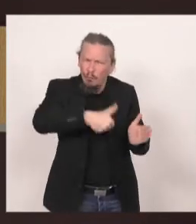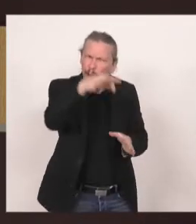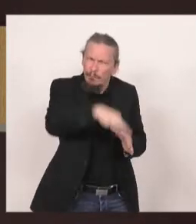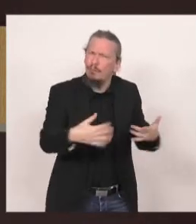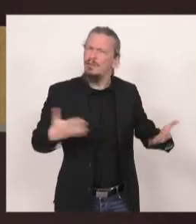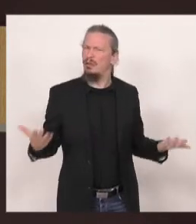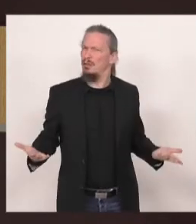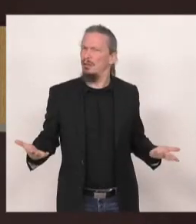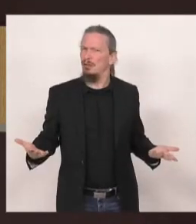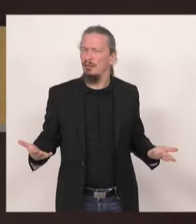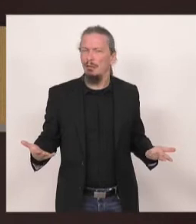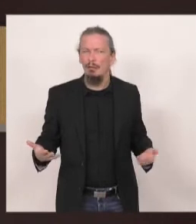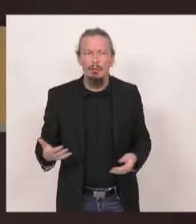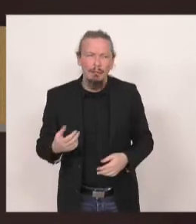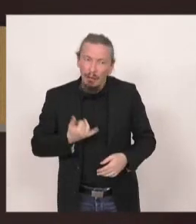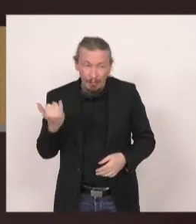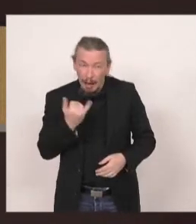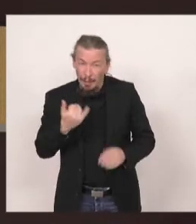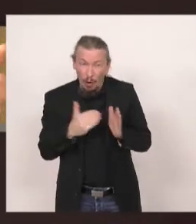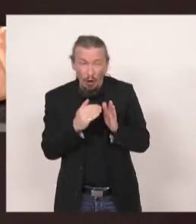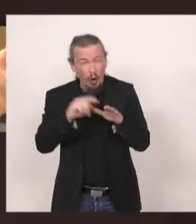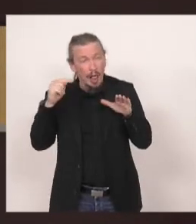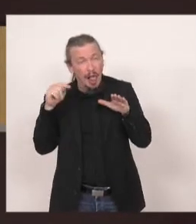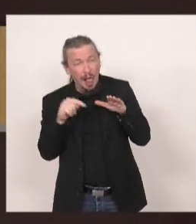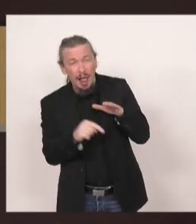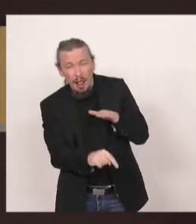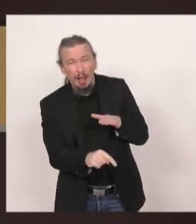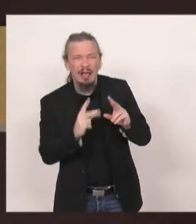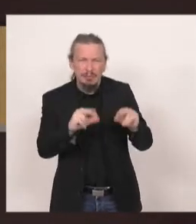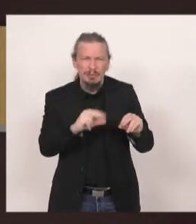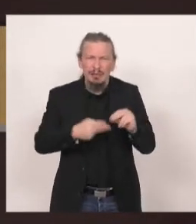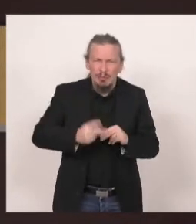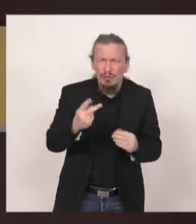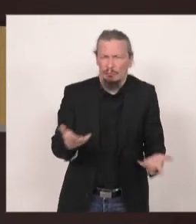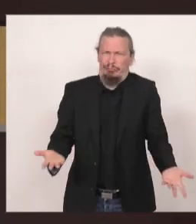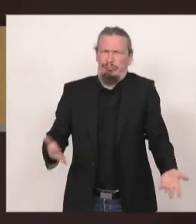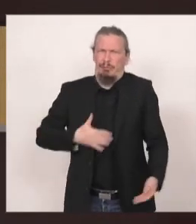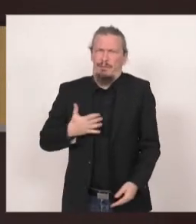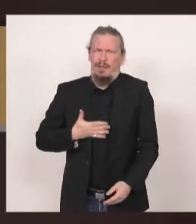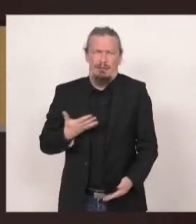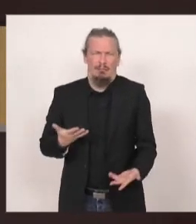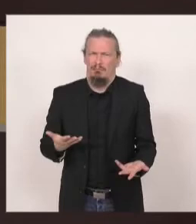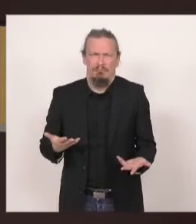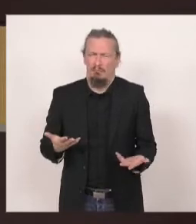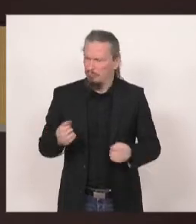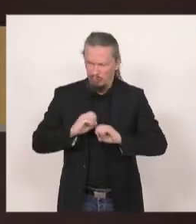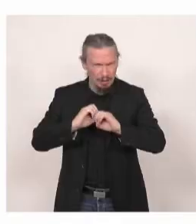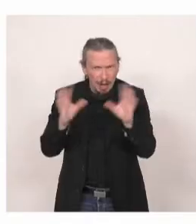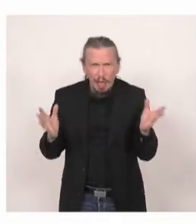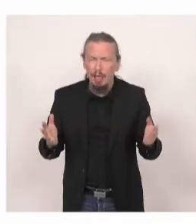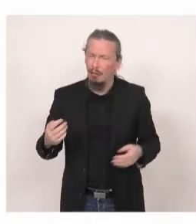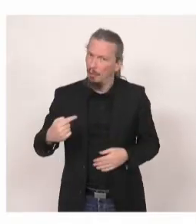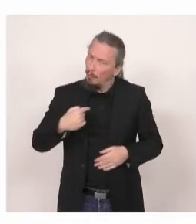ne sais pas si je dois aller beaucoup plus loin dans les explications. En tout cas, il est clair que je